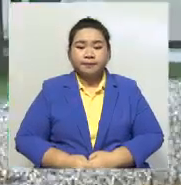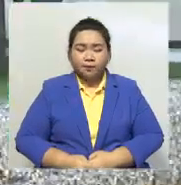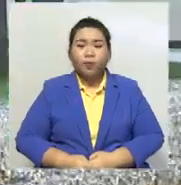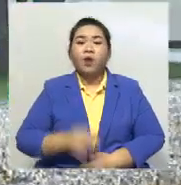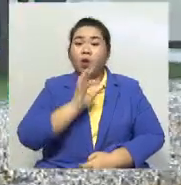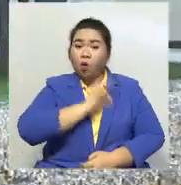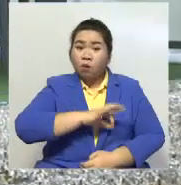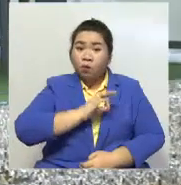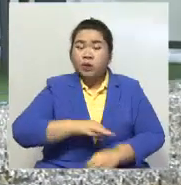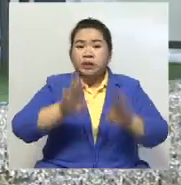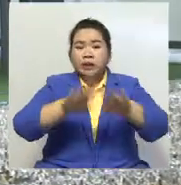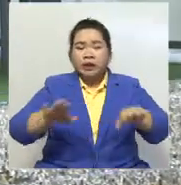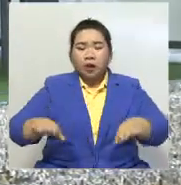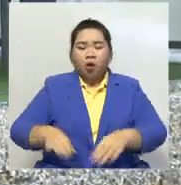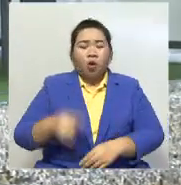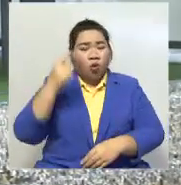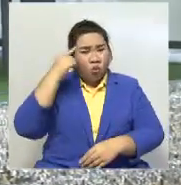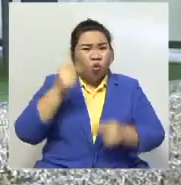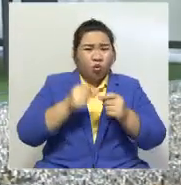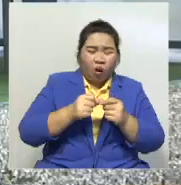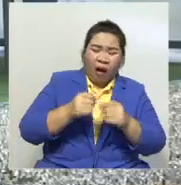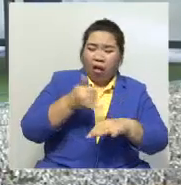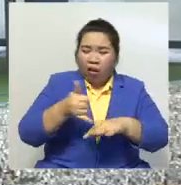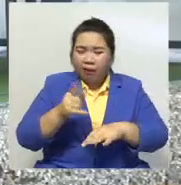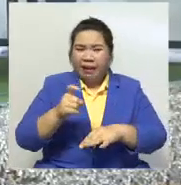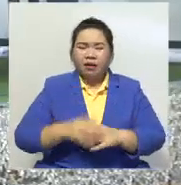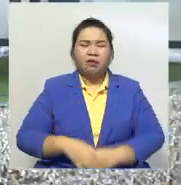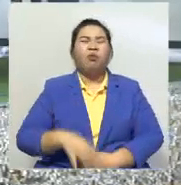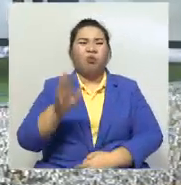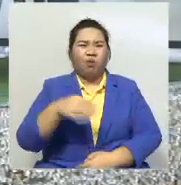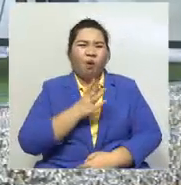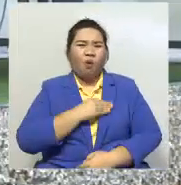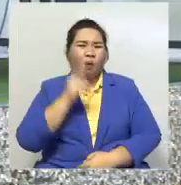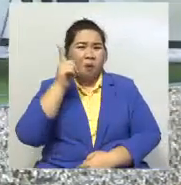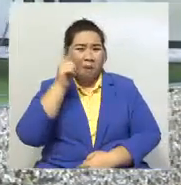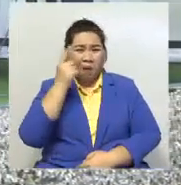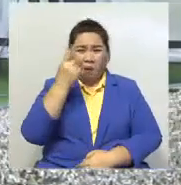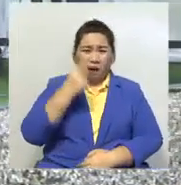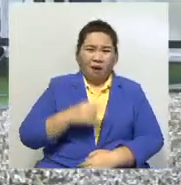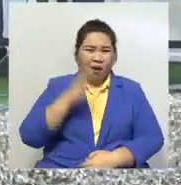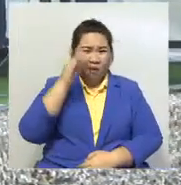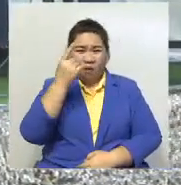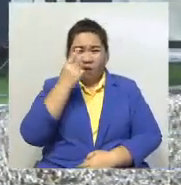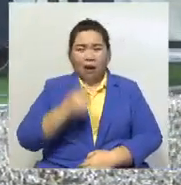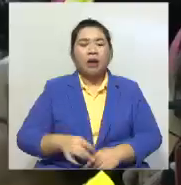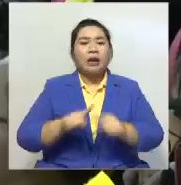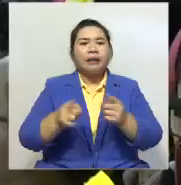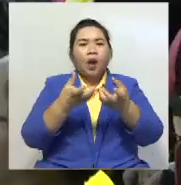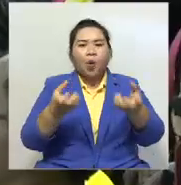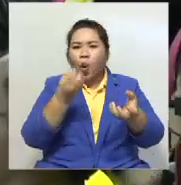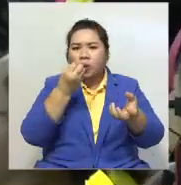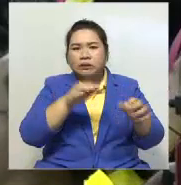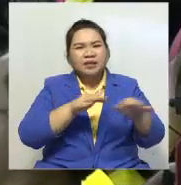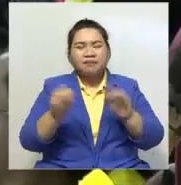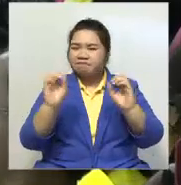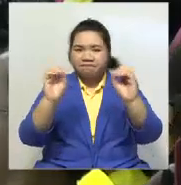ความรู้สึกแรกของน้องๆพอรู้ตัวว่าติดอยู่ในถ้ำนะน้องๆบอกว่ากลัวแม่ว่าบางคนบอกกลัวพ่อถล่มนะแล้วก็ไม่ได้มีการเตรียมอาหารหรือน้ำ